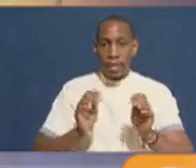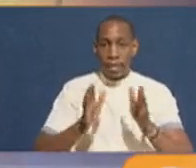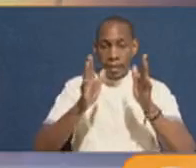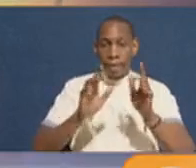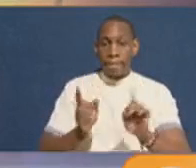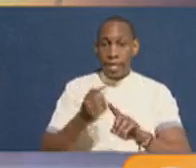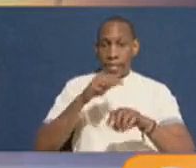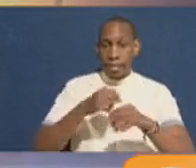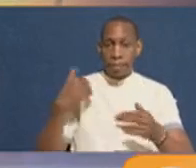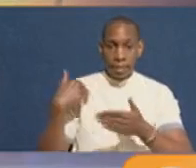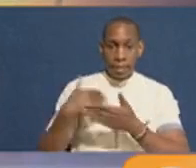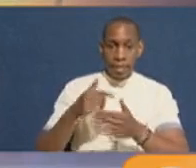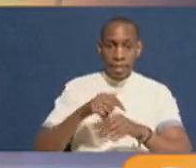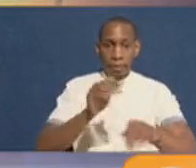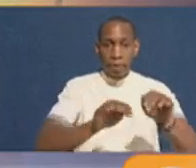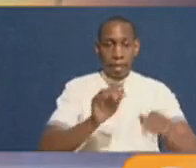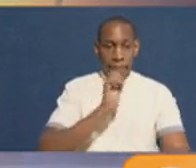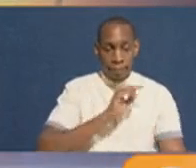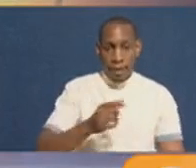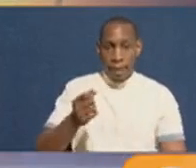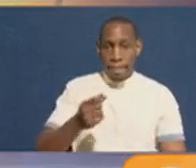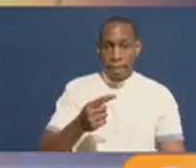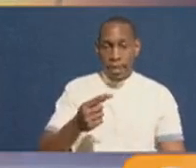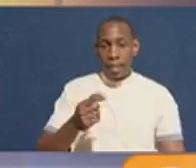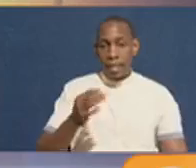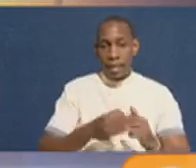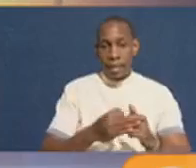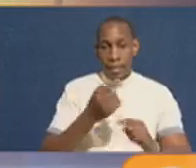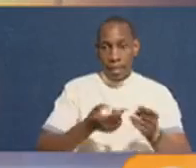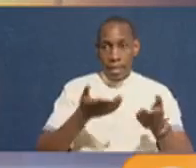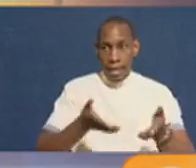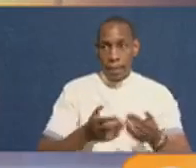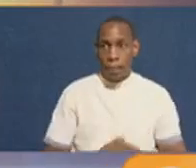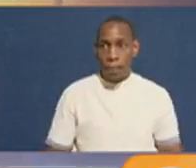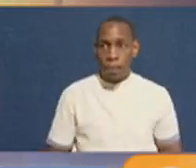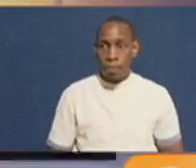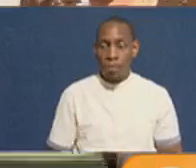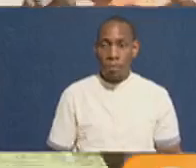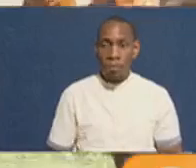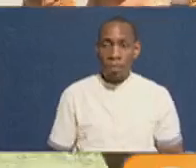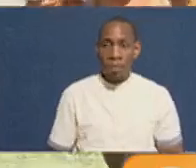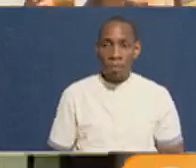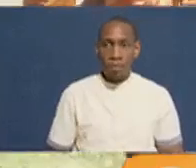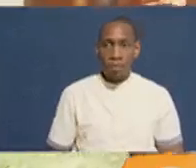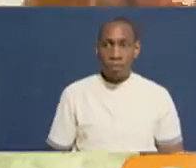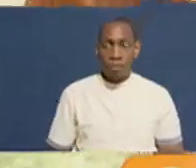mara ya kwanza tangu kuchaguliwa mwezi Agosti mwaka huu.